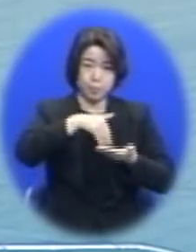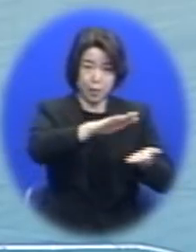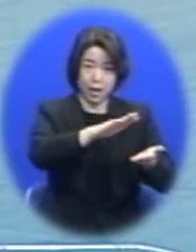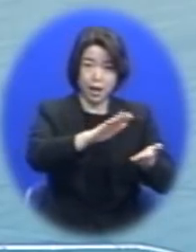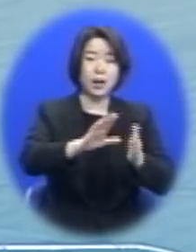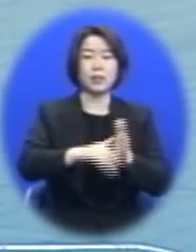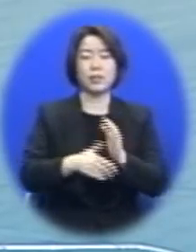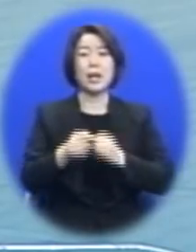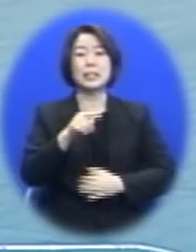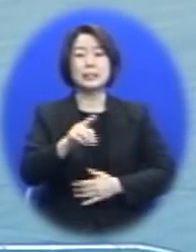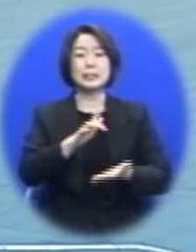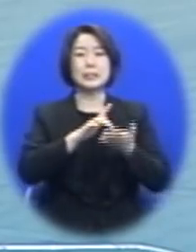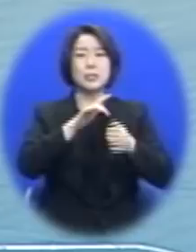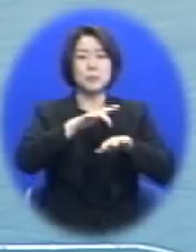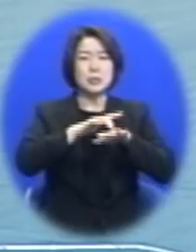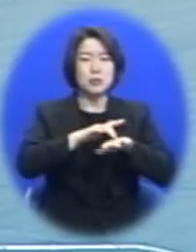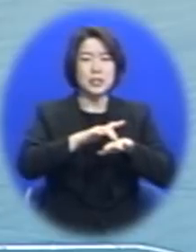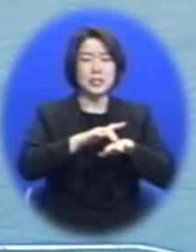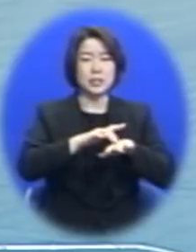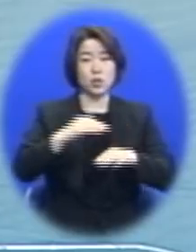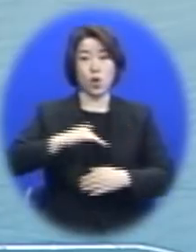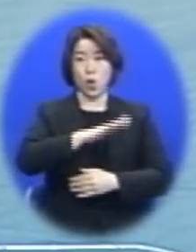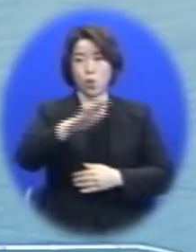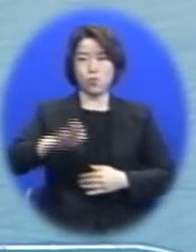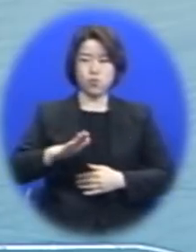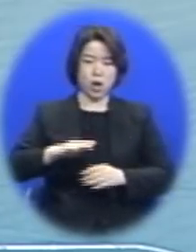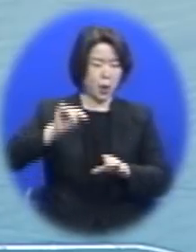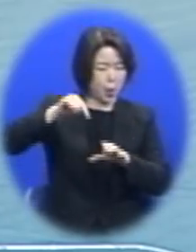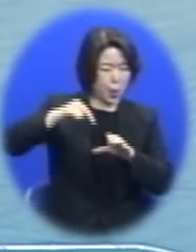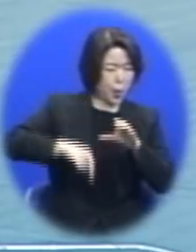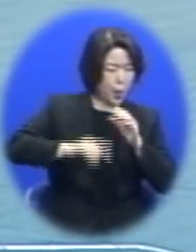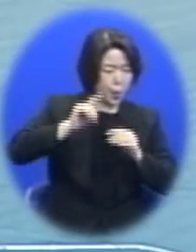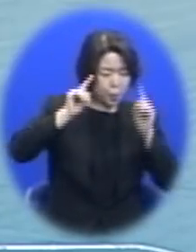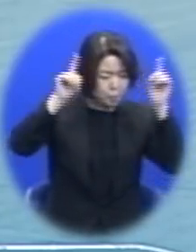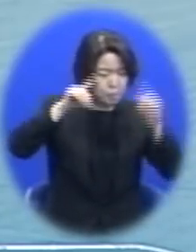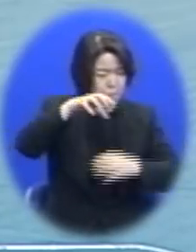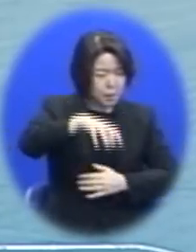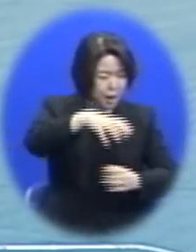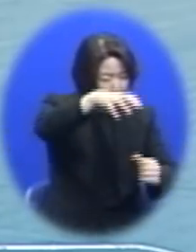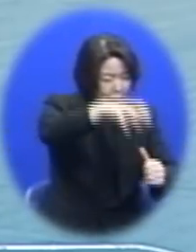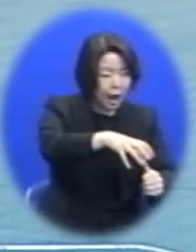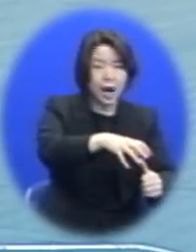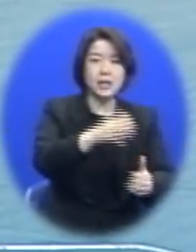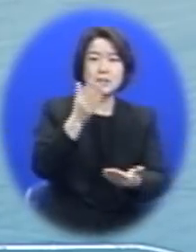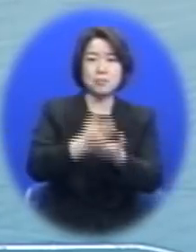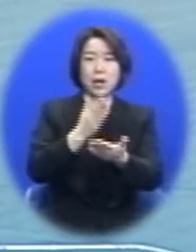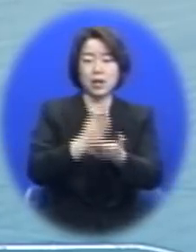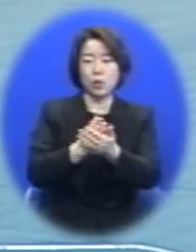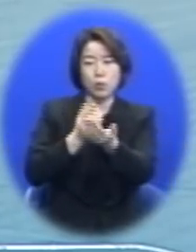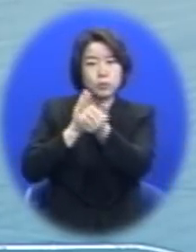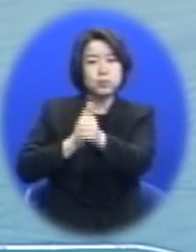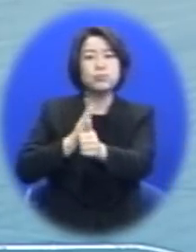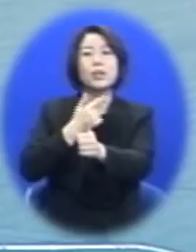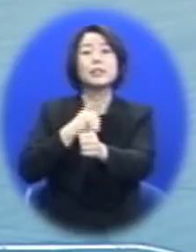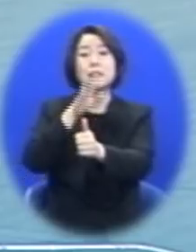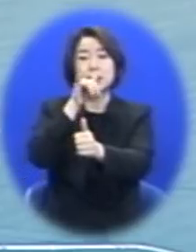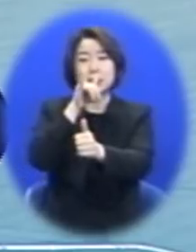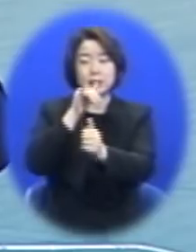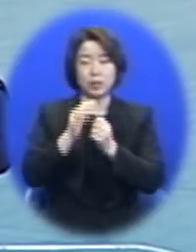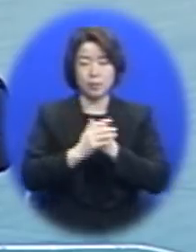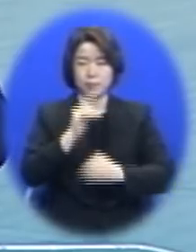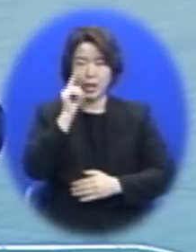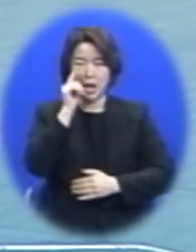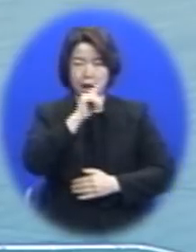그 귀신들이 우리를 무저갱에 가두지 마라 달라고 하는 요청을 한 적이 있습니다 악한